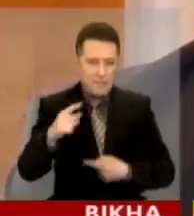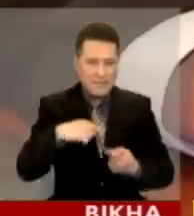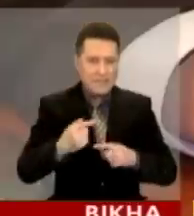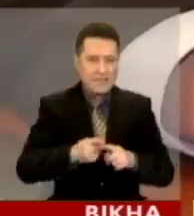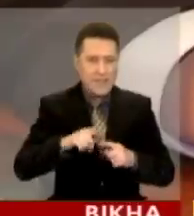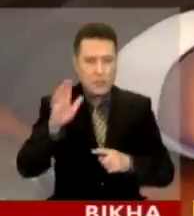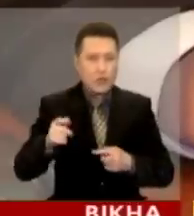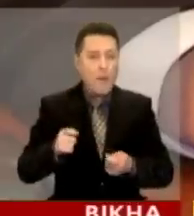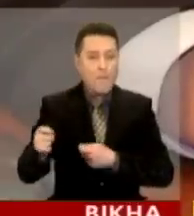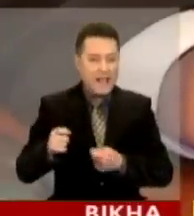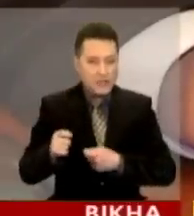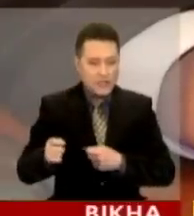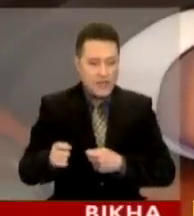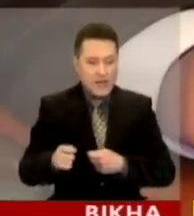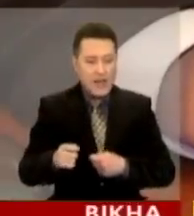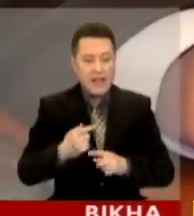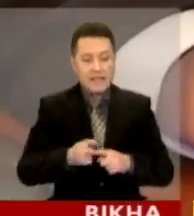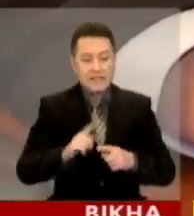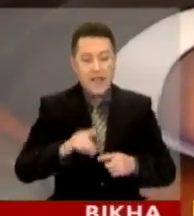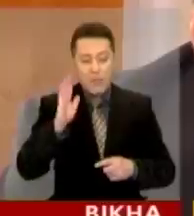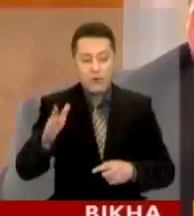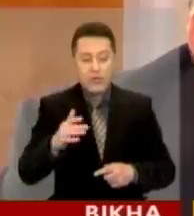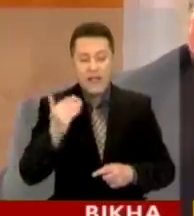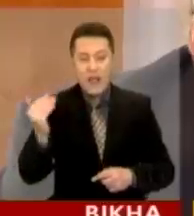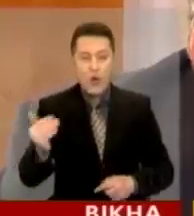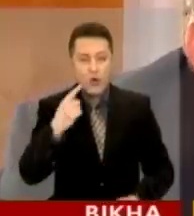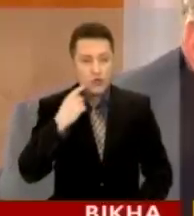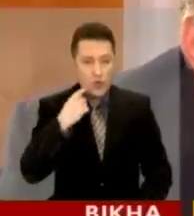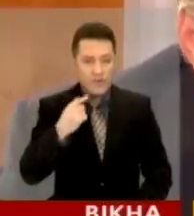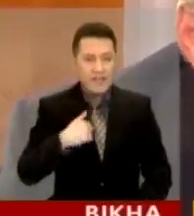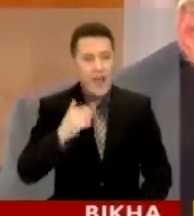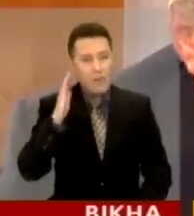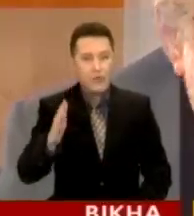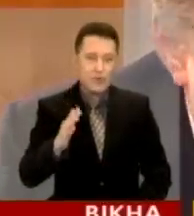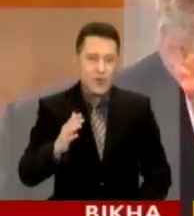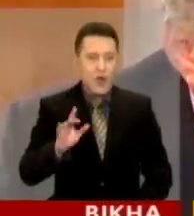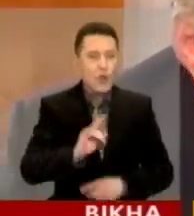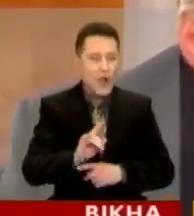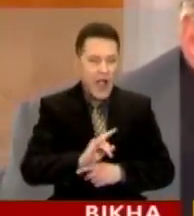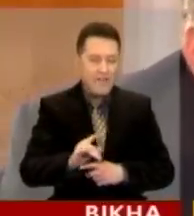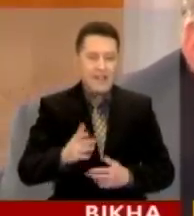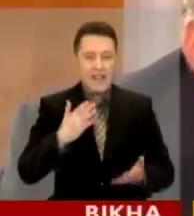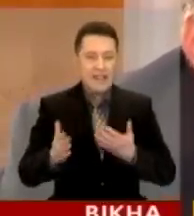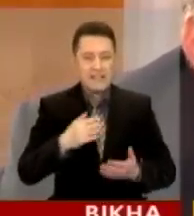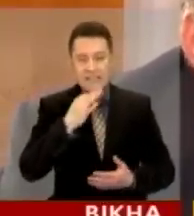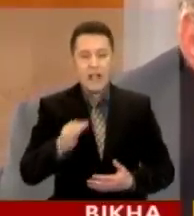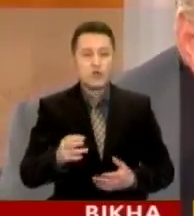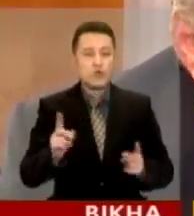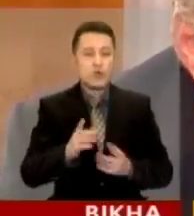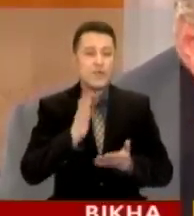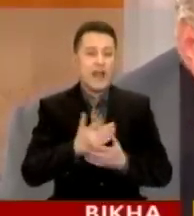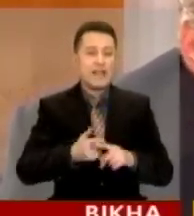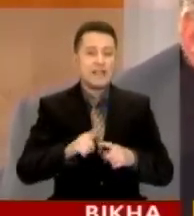менеджерам а раптом що це буде на його совісті я буду лукавить если я скажу находясь допустим в этом